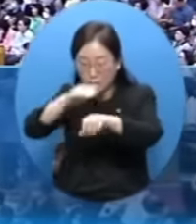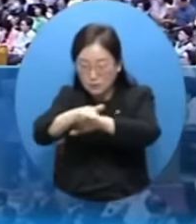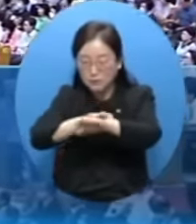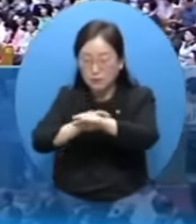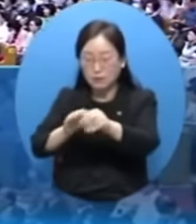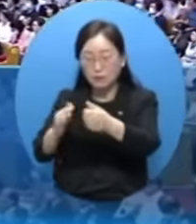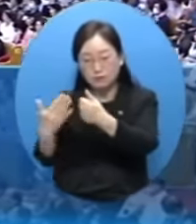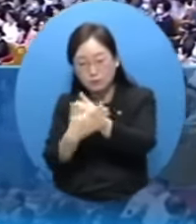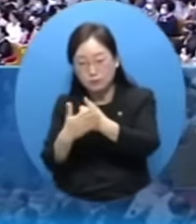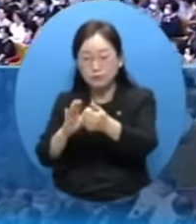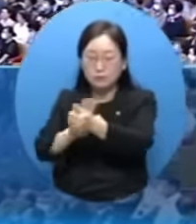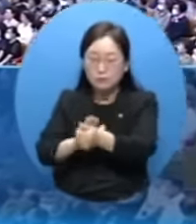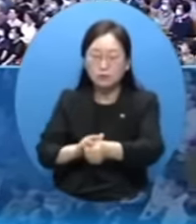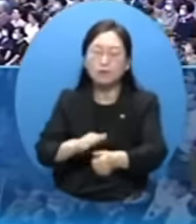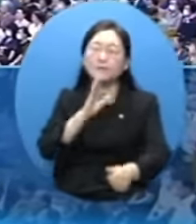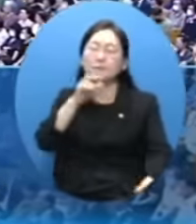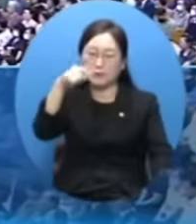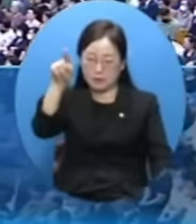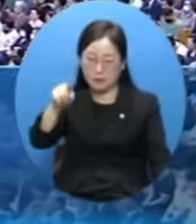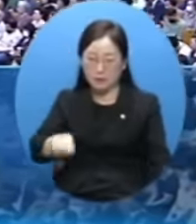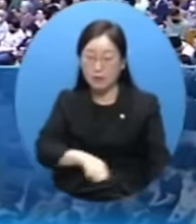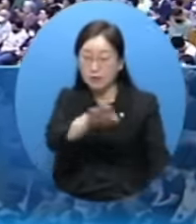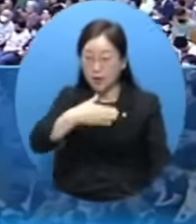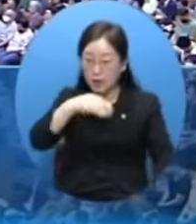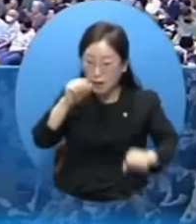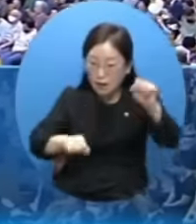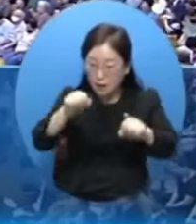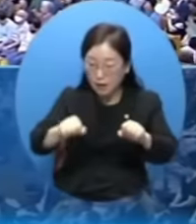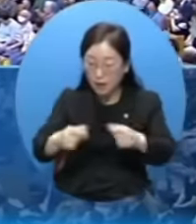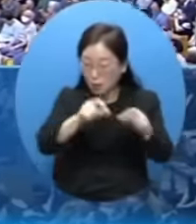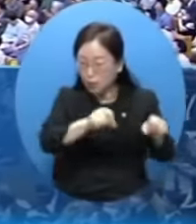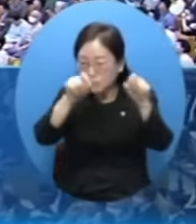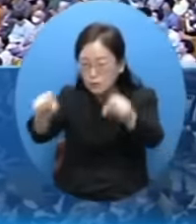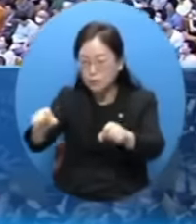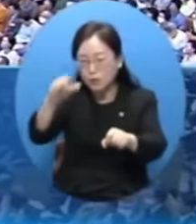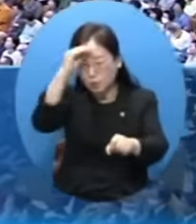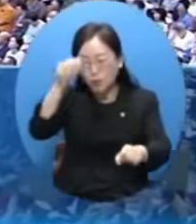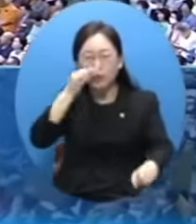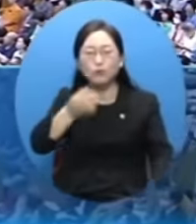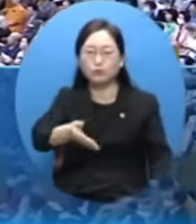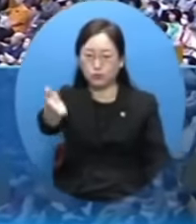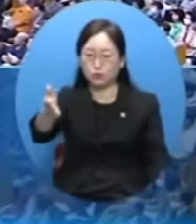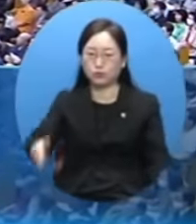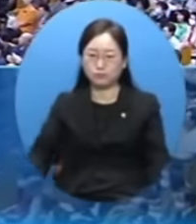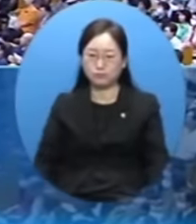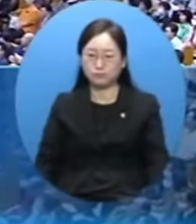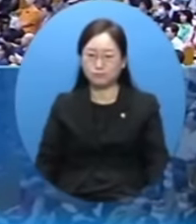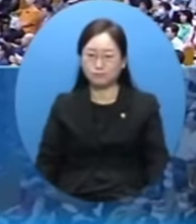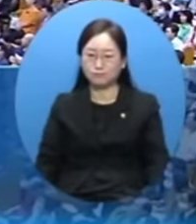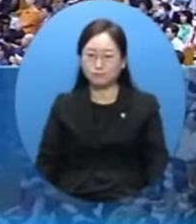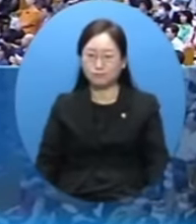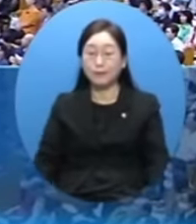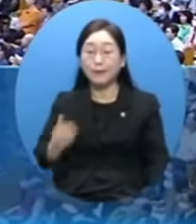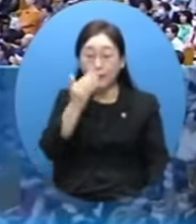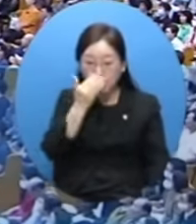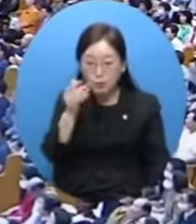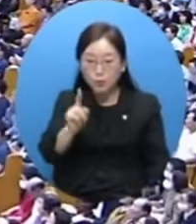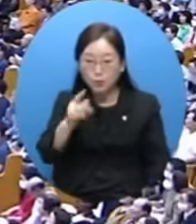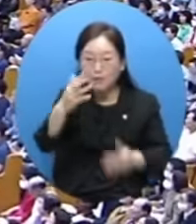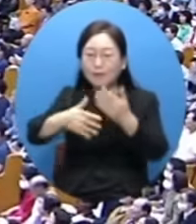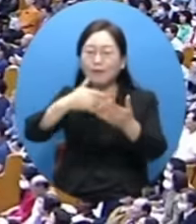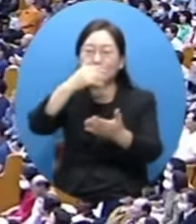옳으니라. 내가 너희에게 행한 것 같이 너희도 행하게 하려 하여 본을 보였노라. 겸손은 우리를